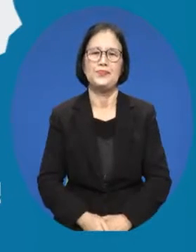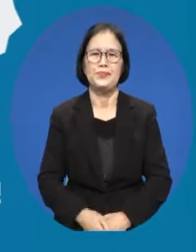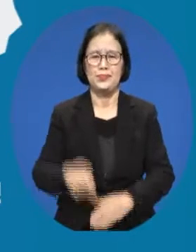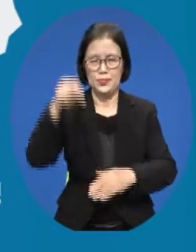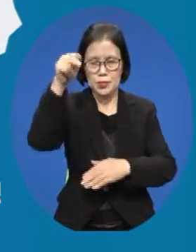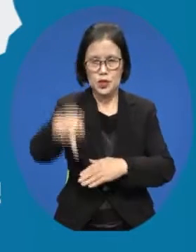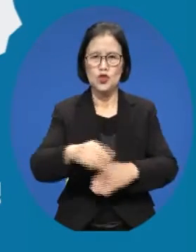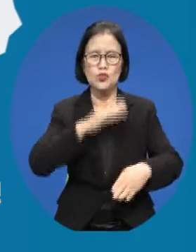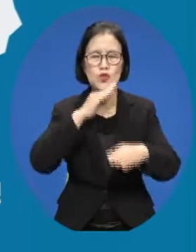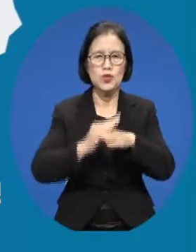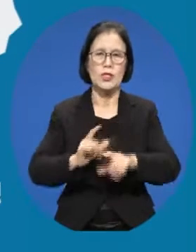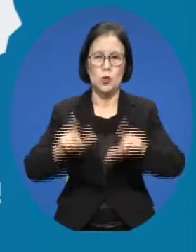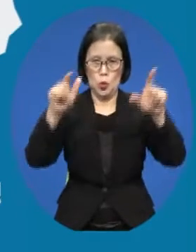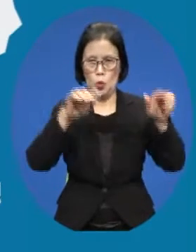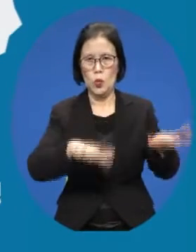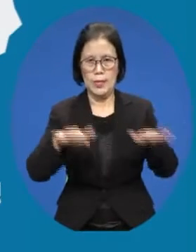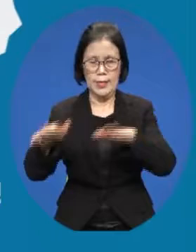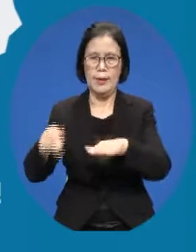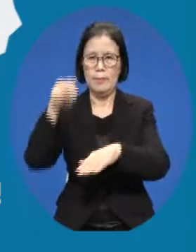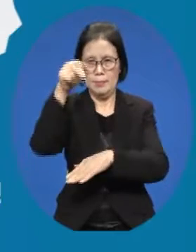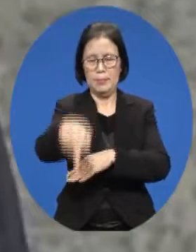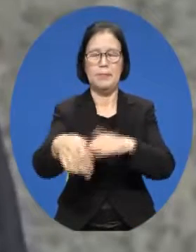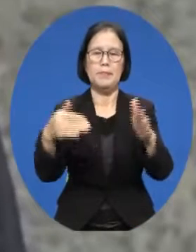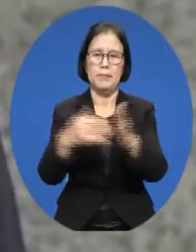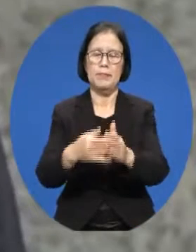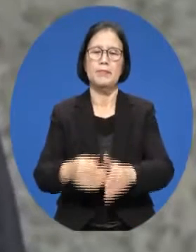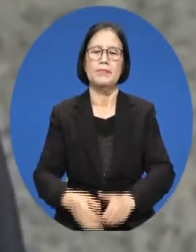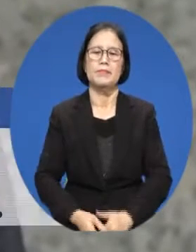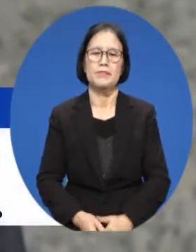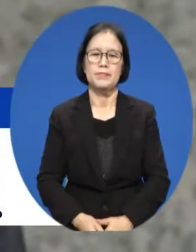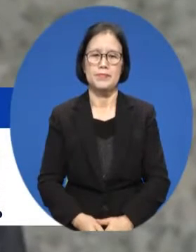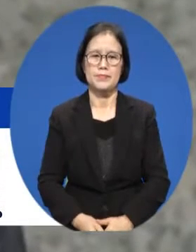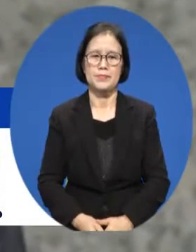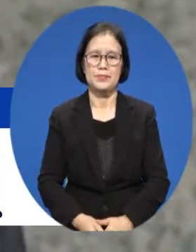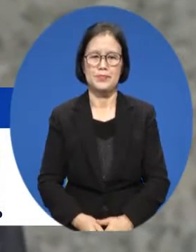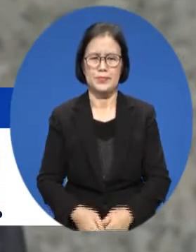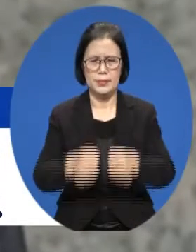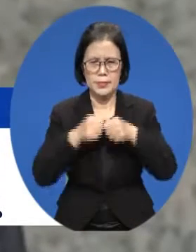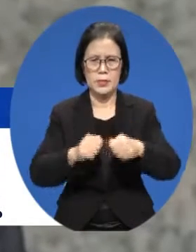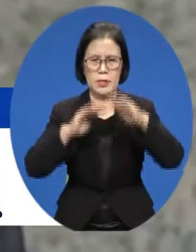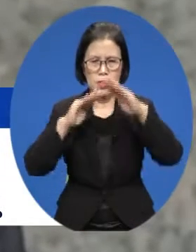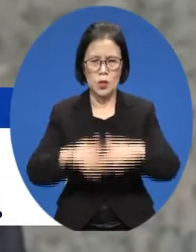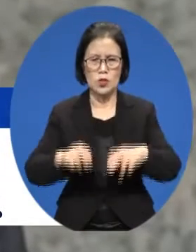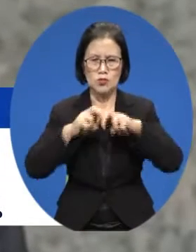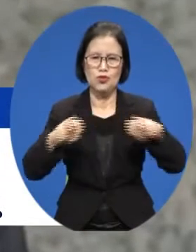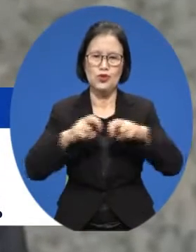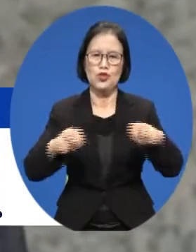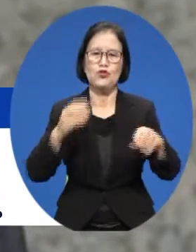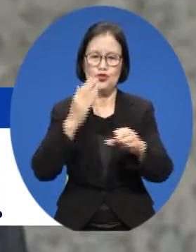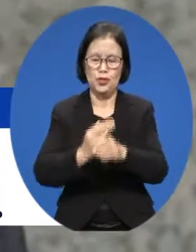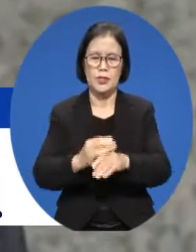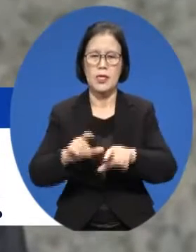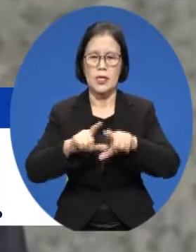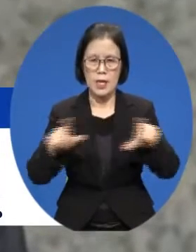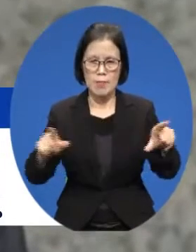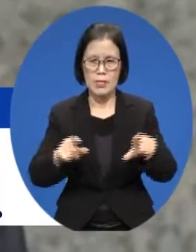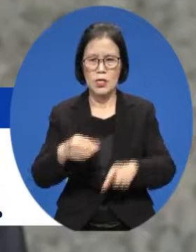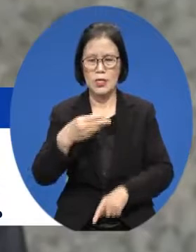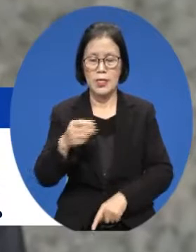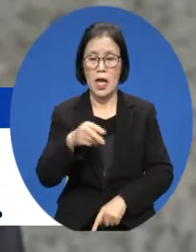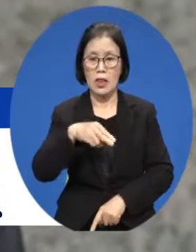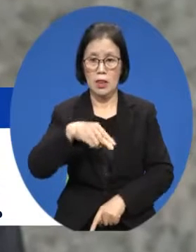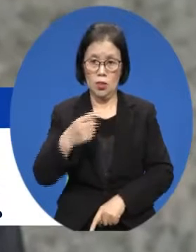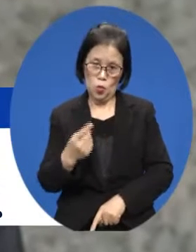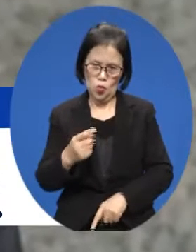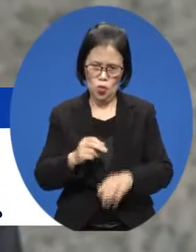지점 은 북한 동해 수역으로 판정 됐습니다 숏세일 틀 때 얽은 색은 색칠을 됐으니까 술전 5단 또 기도